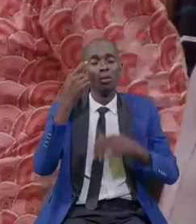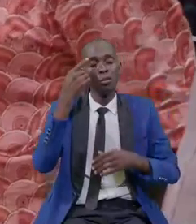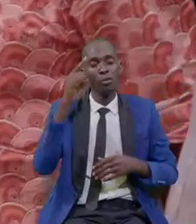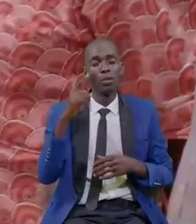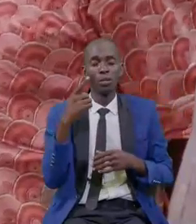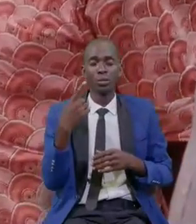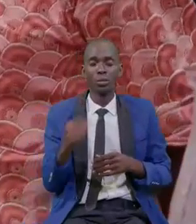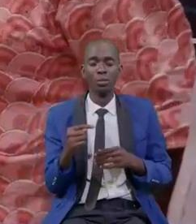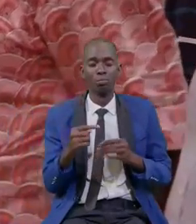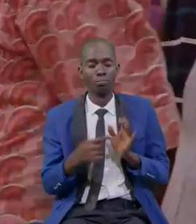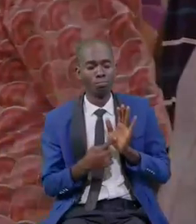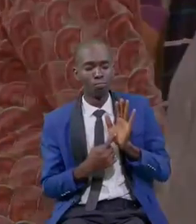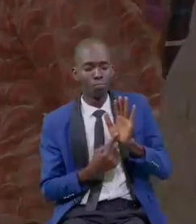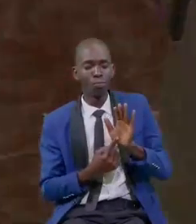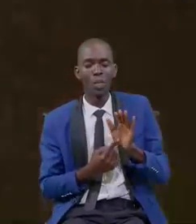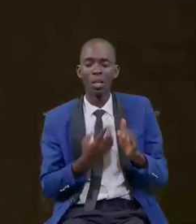pour